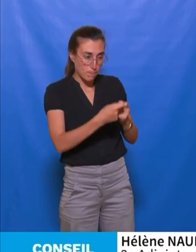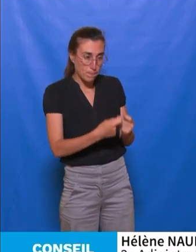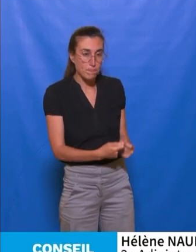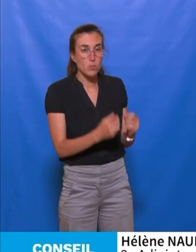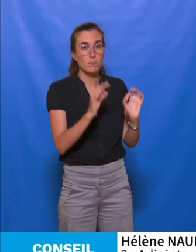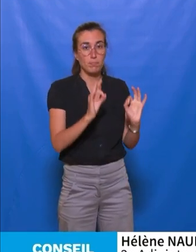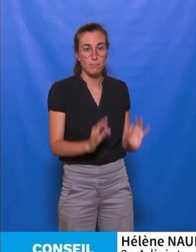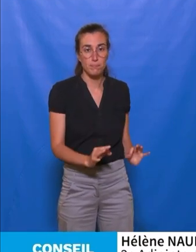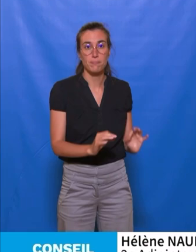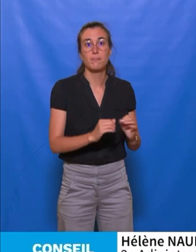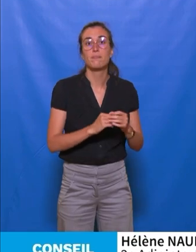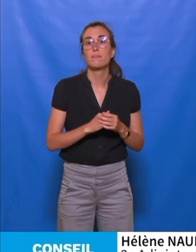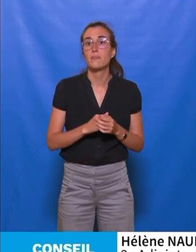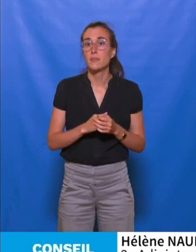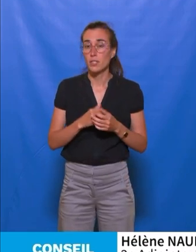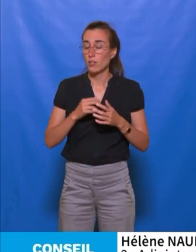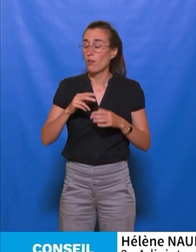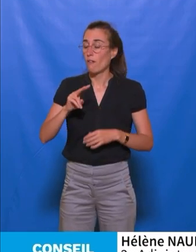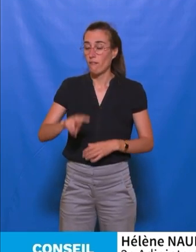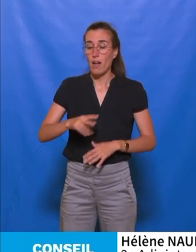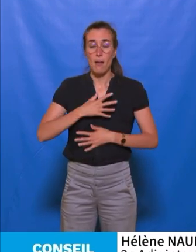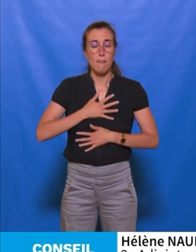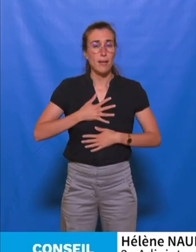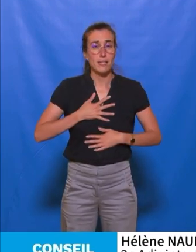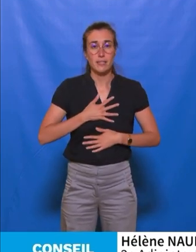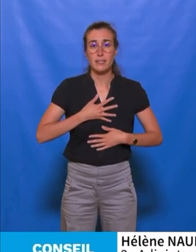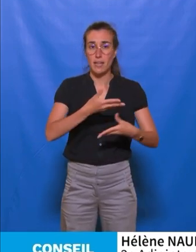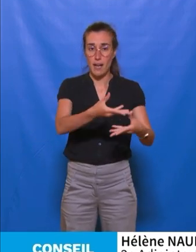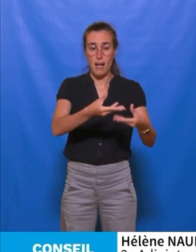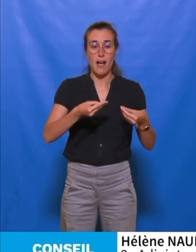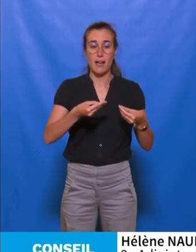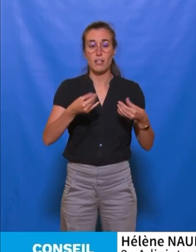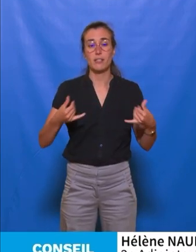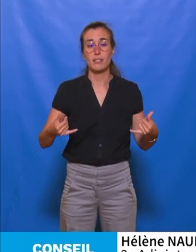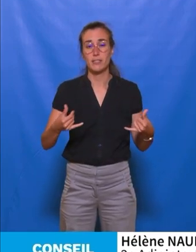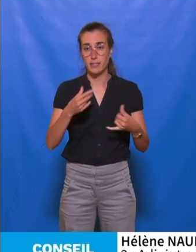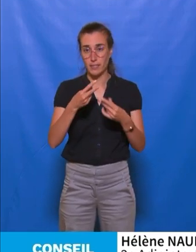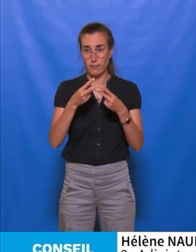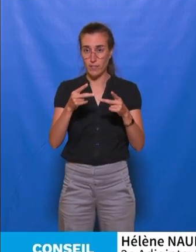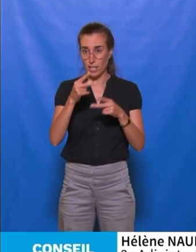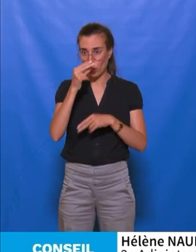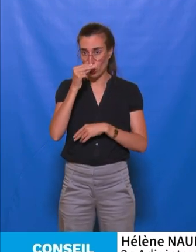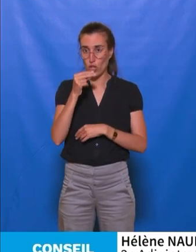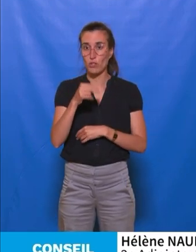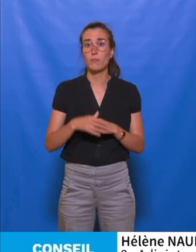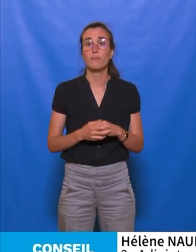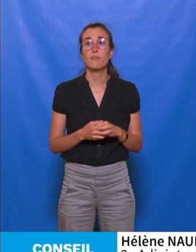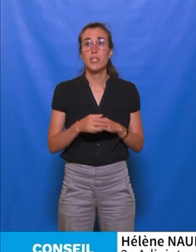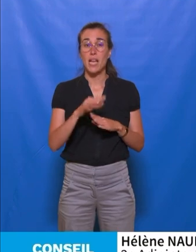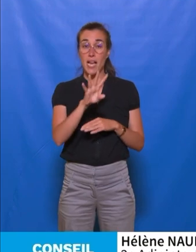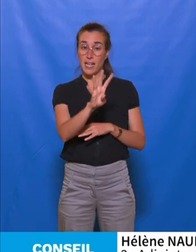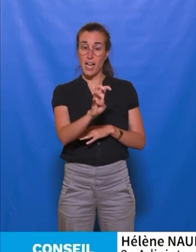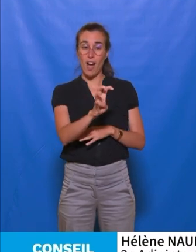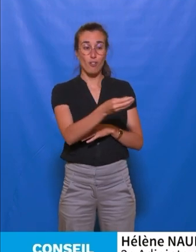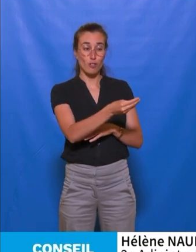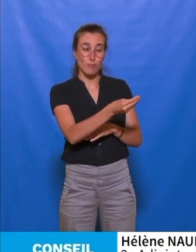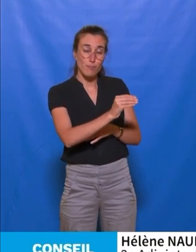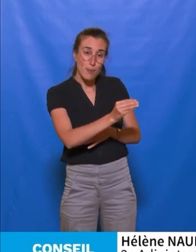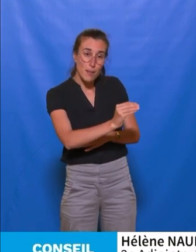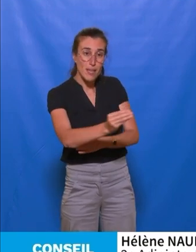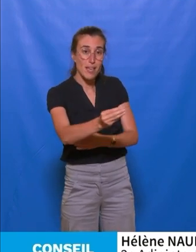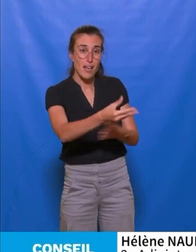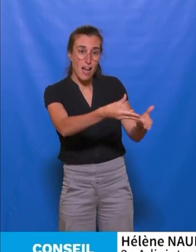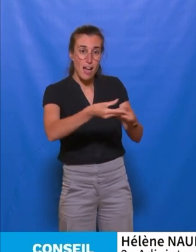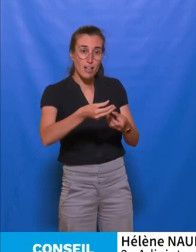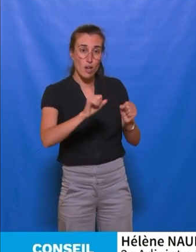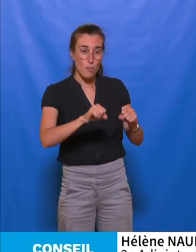Donc c'est avec un immense plaisir qu'on accueillera cette crèche sur la ville de Nantes. C'est 40 berceaux supplémentaires et dans un rapport à la nature